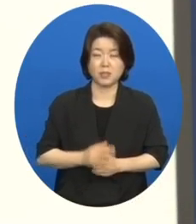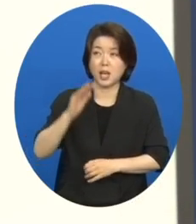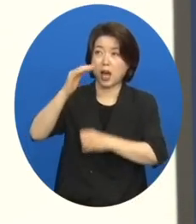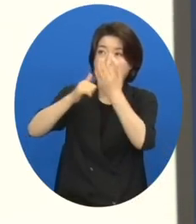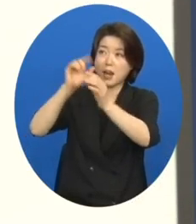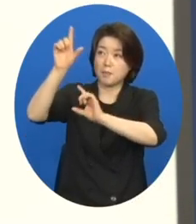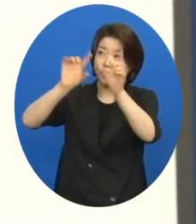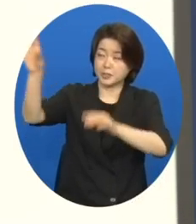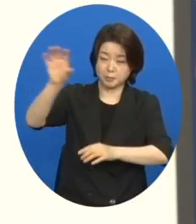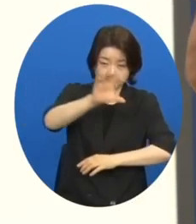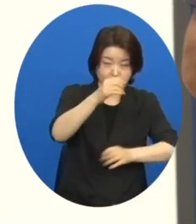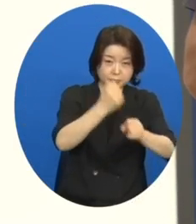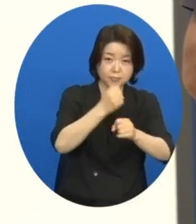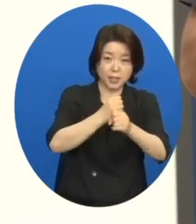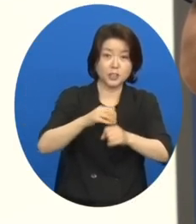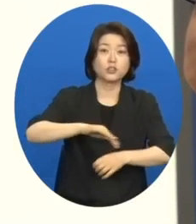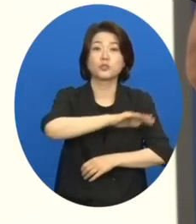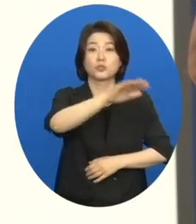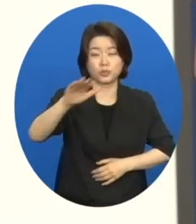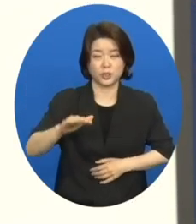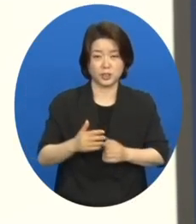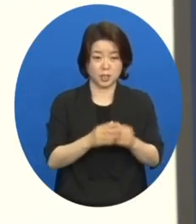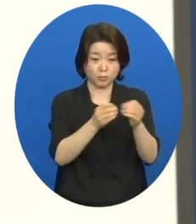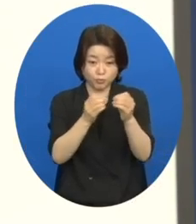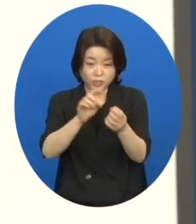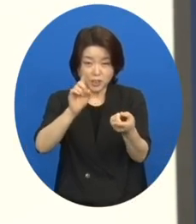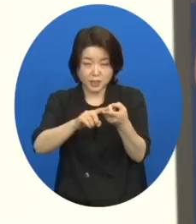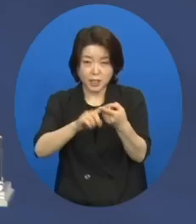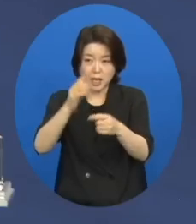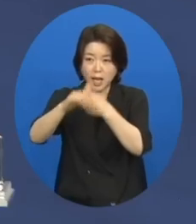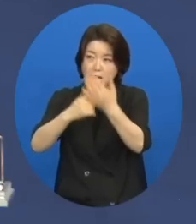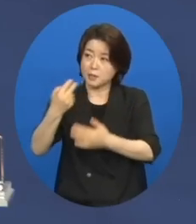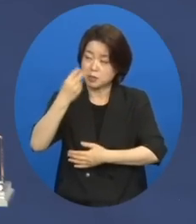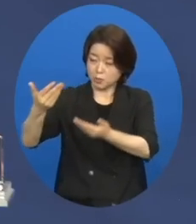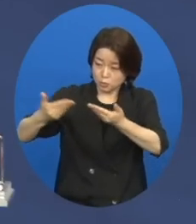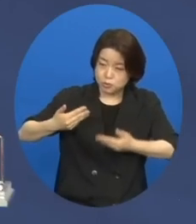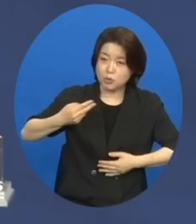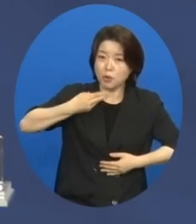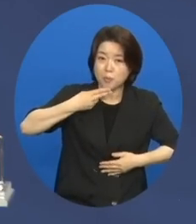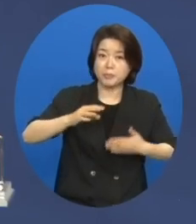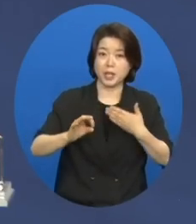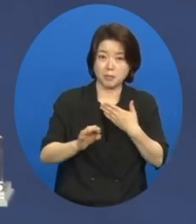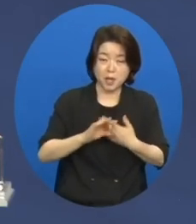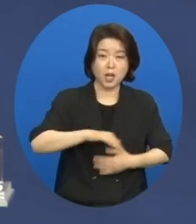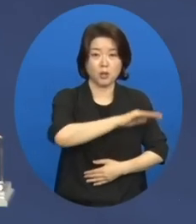우리는 문자 그대로 하나님의 생명의 공급 없이는 절대